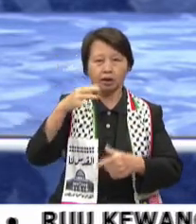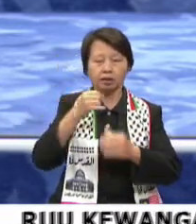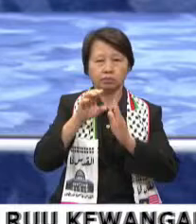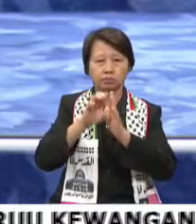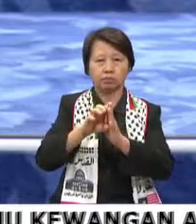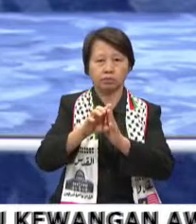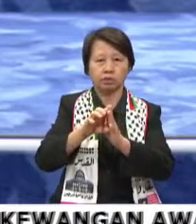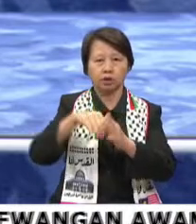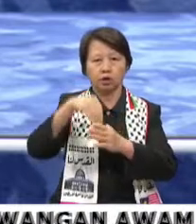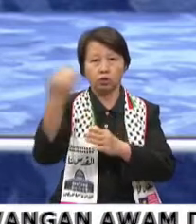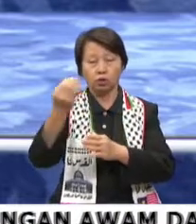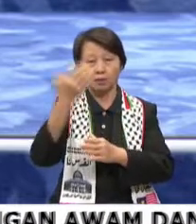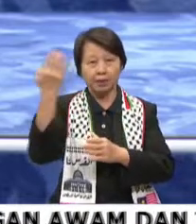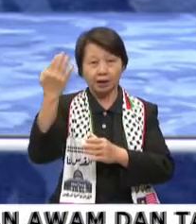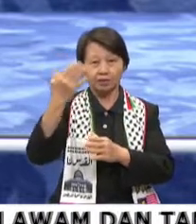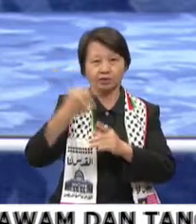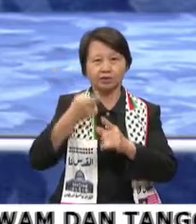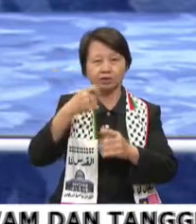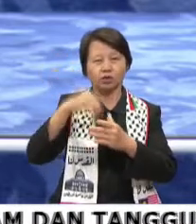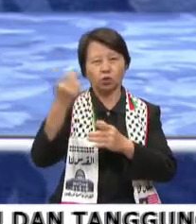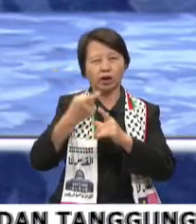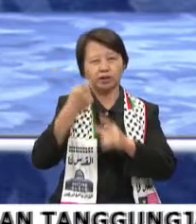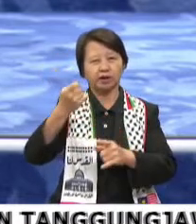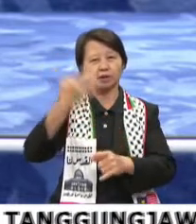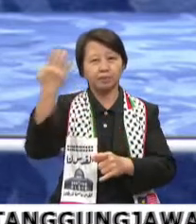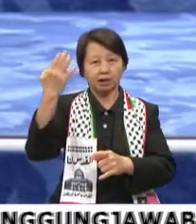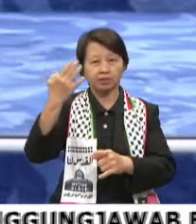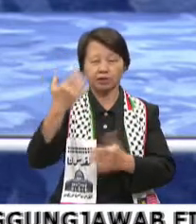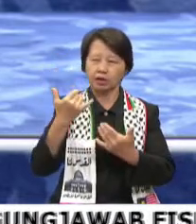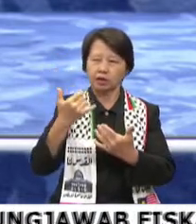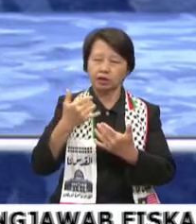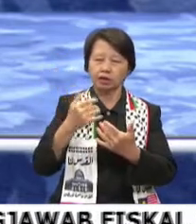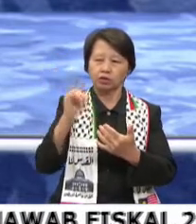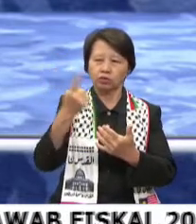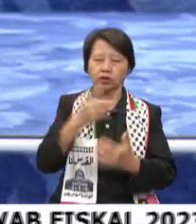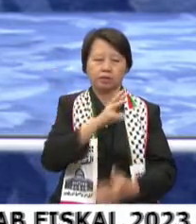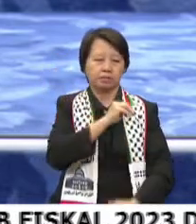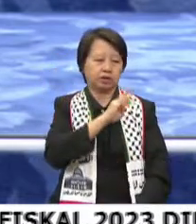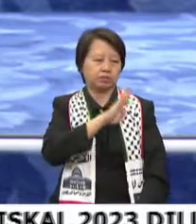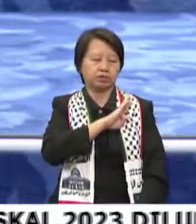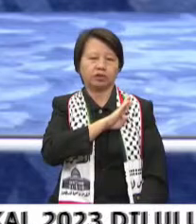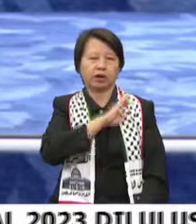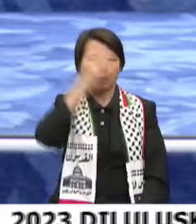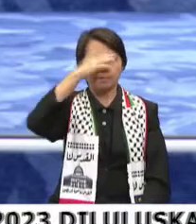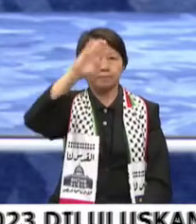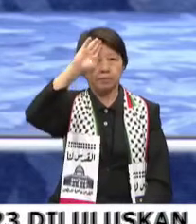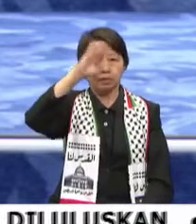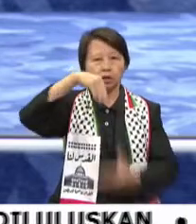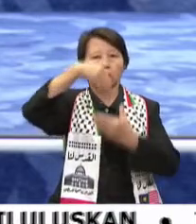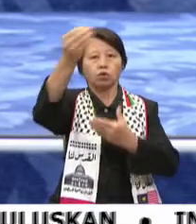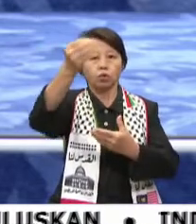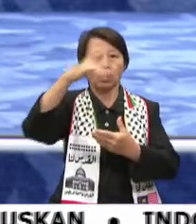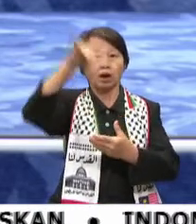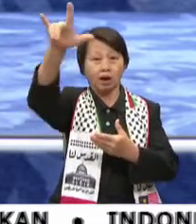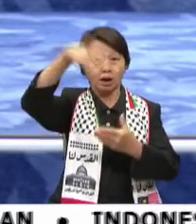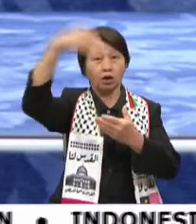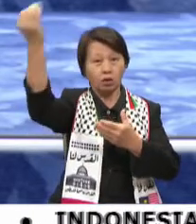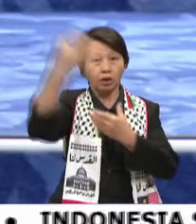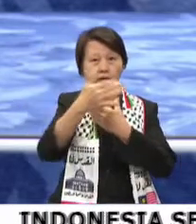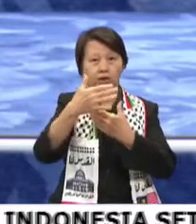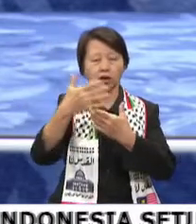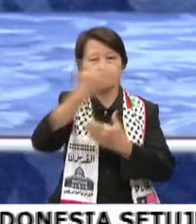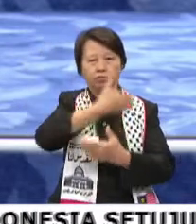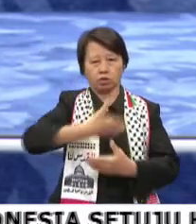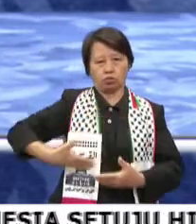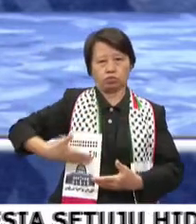daripada biasa convvensyen kerajaan iaitu menut cuma menteri besar Perlis dia di luar negara saya ingat